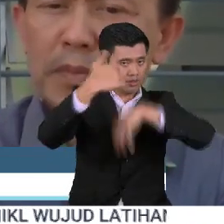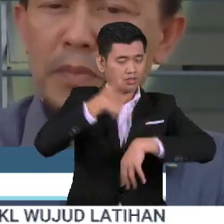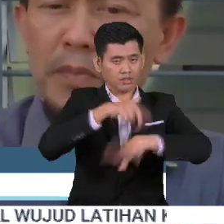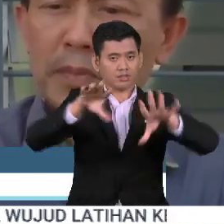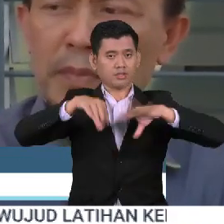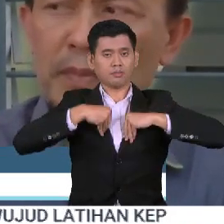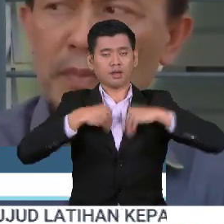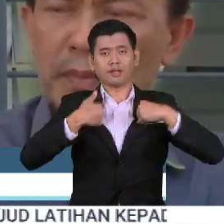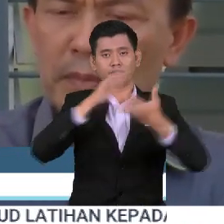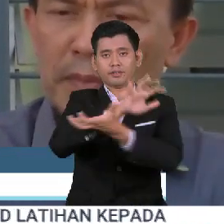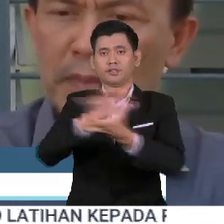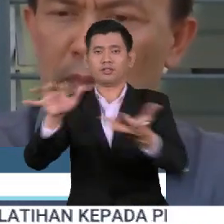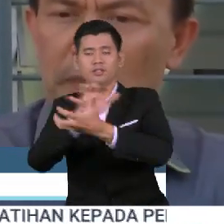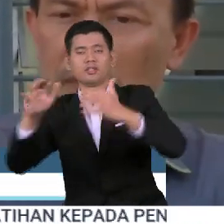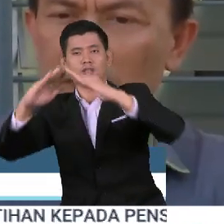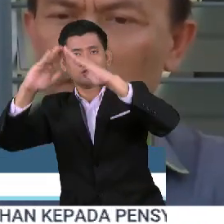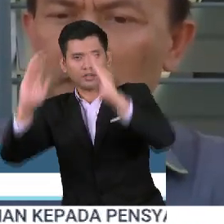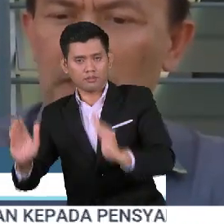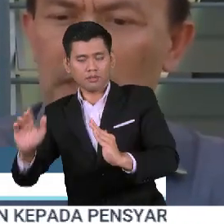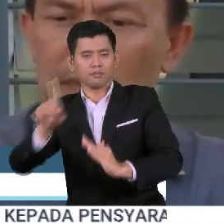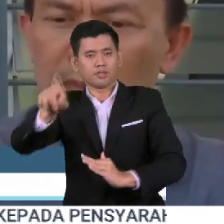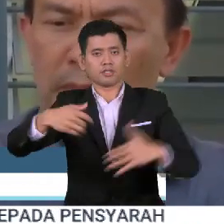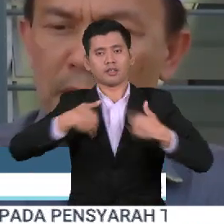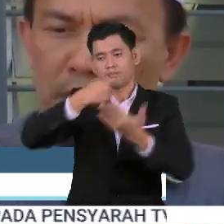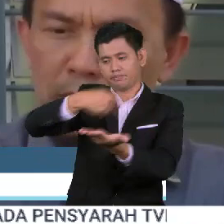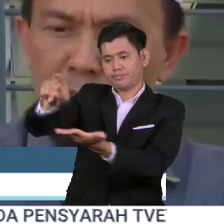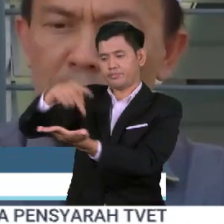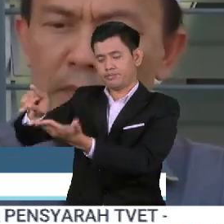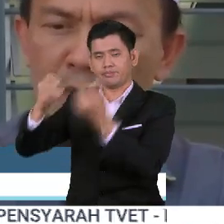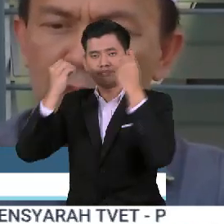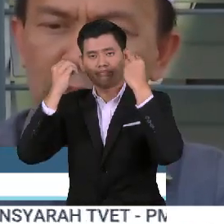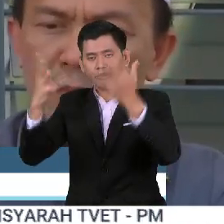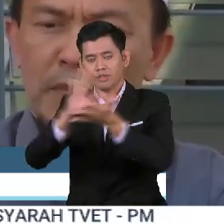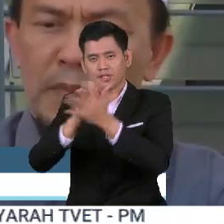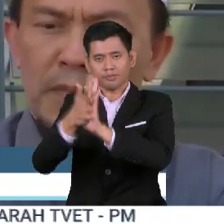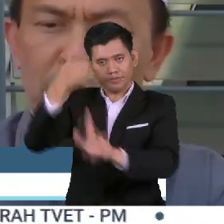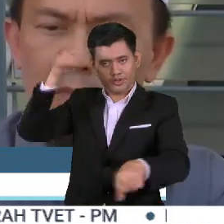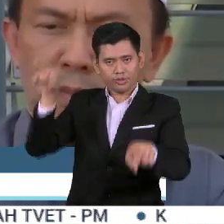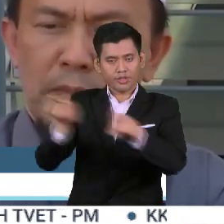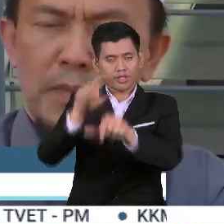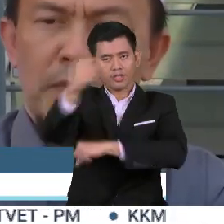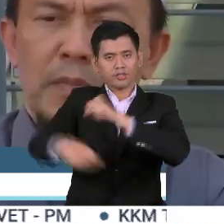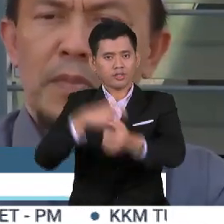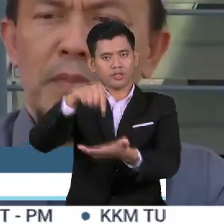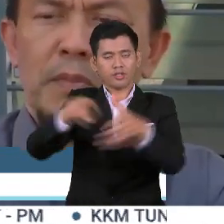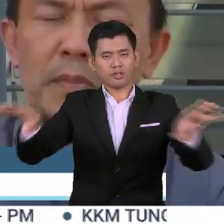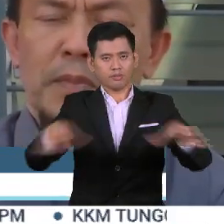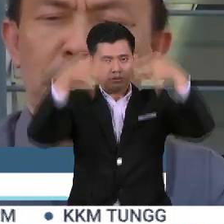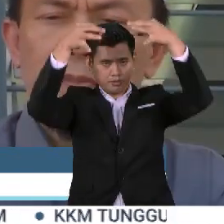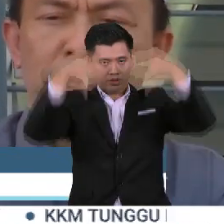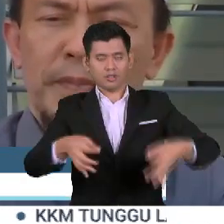terima ada juga kerusakan itu memerlukan belanja yang lebih besar maka persetujuan tahun ini yang telah diputuskan oleh